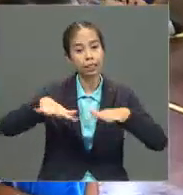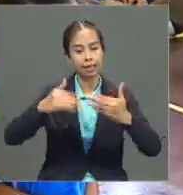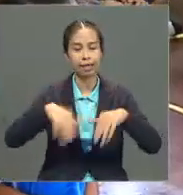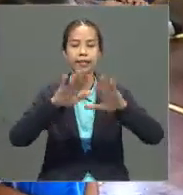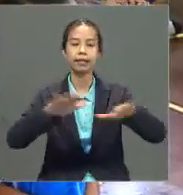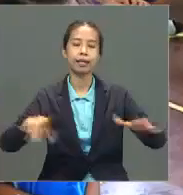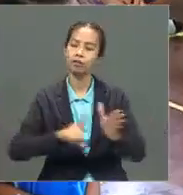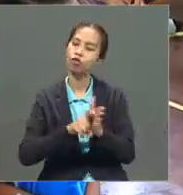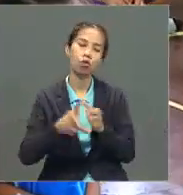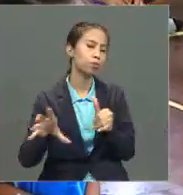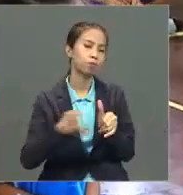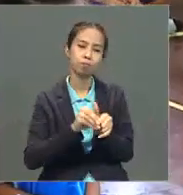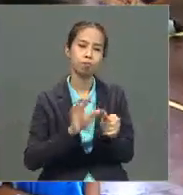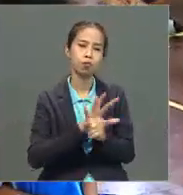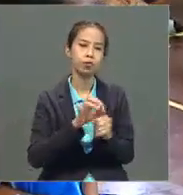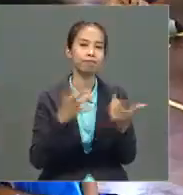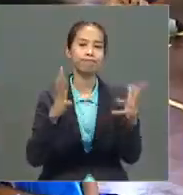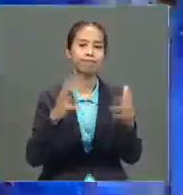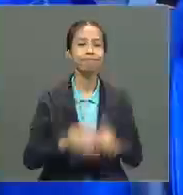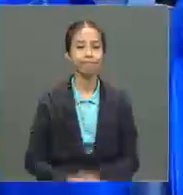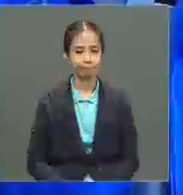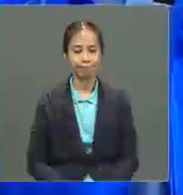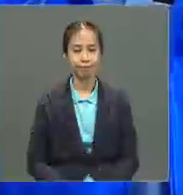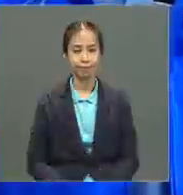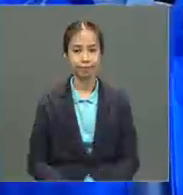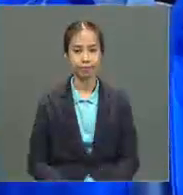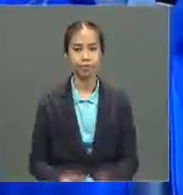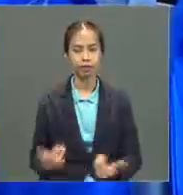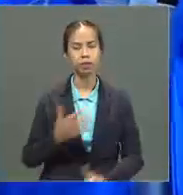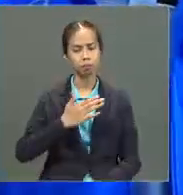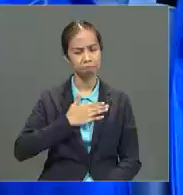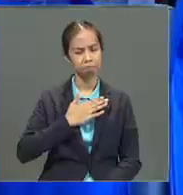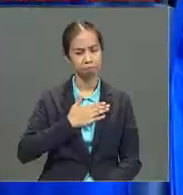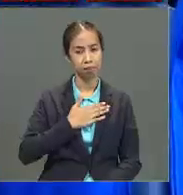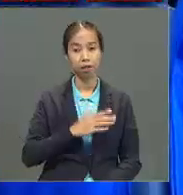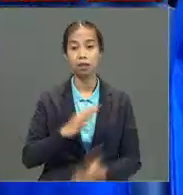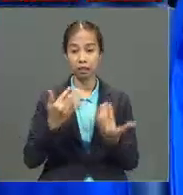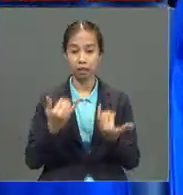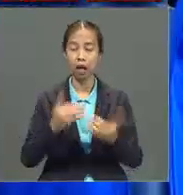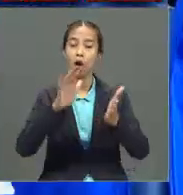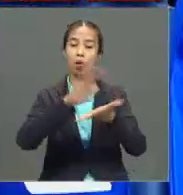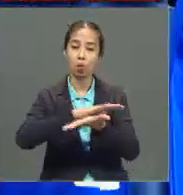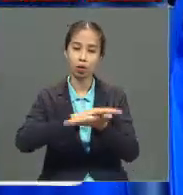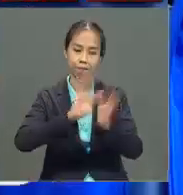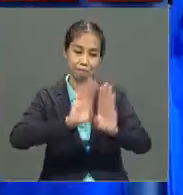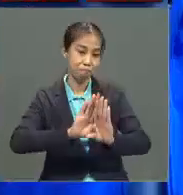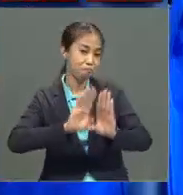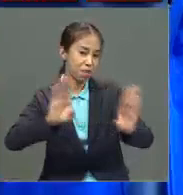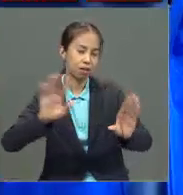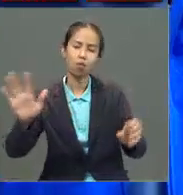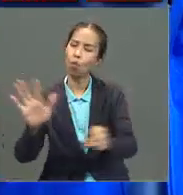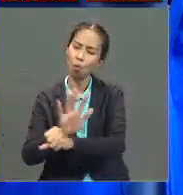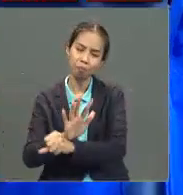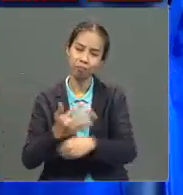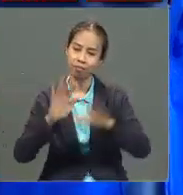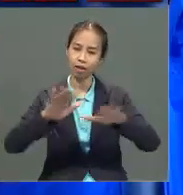อดจากโควิดอย่างแน่นอนค่ะ เขตพื้นที่ก็มั่นใจว่าเมื่อเราเปิดเรียนเต็มรูปแบบนะครับนักเรียนของเรานะ